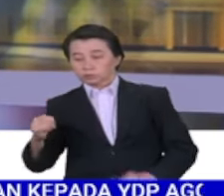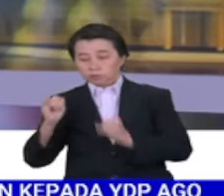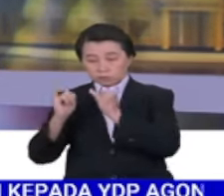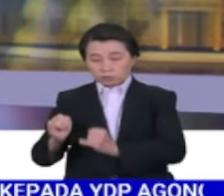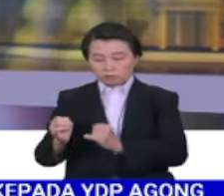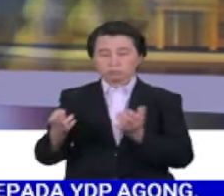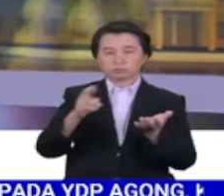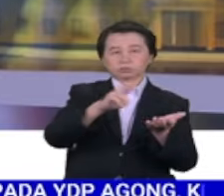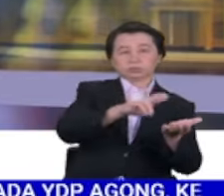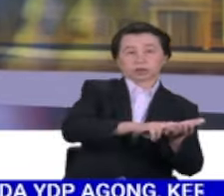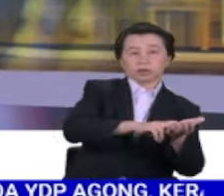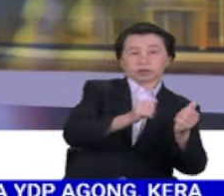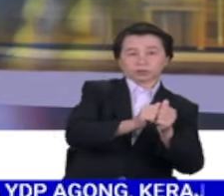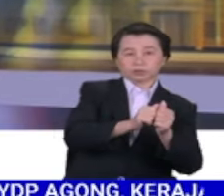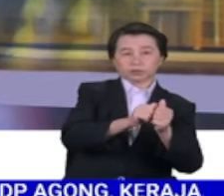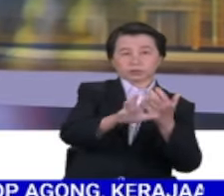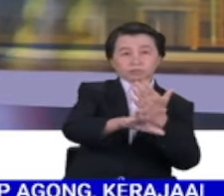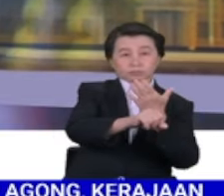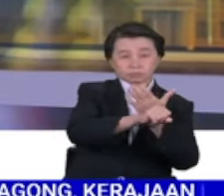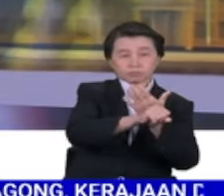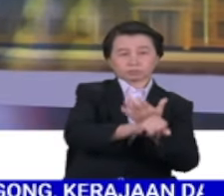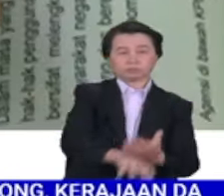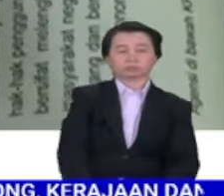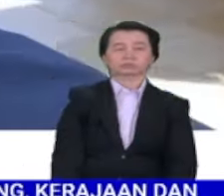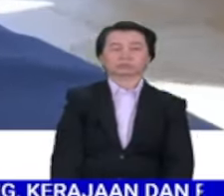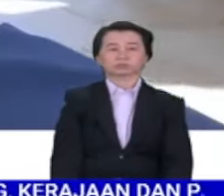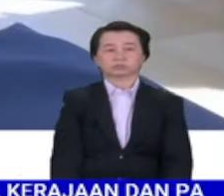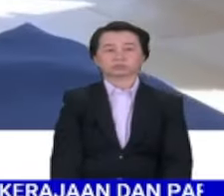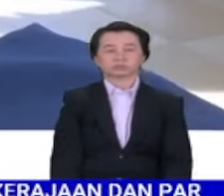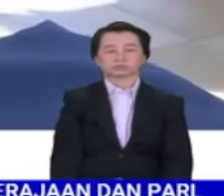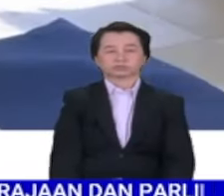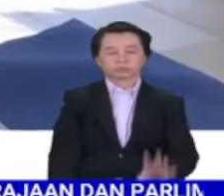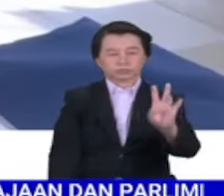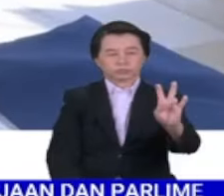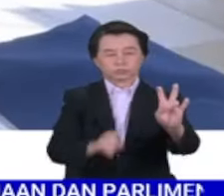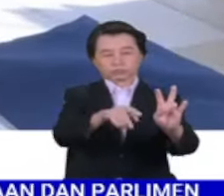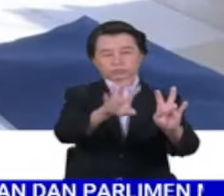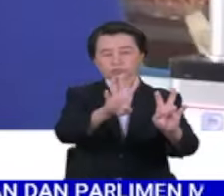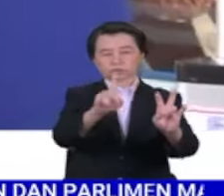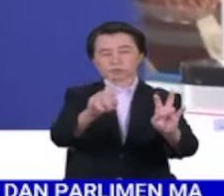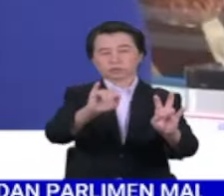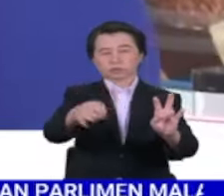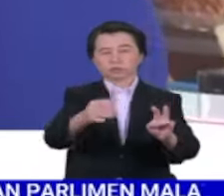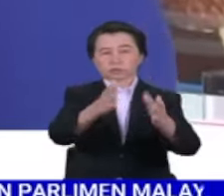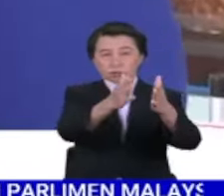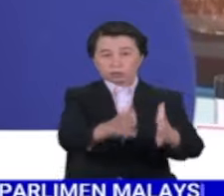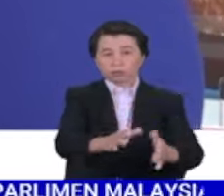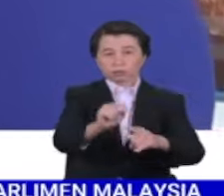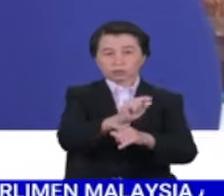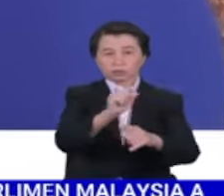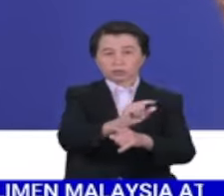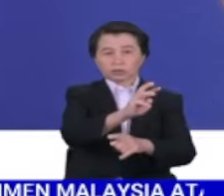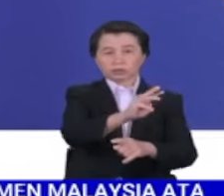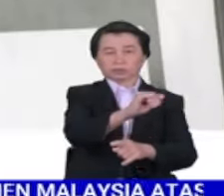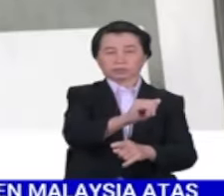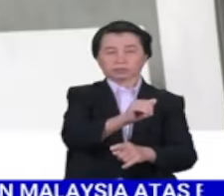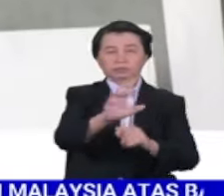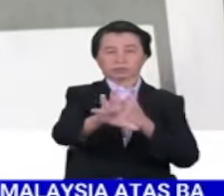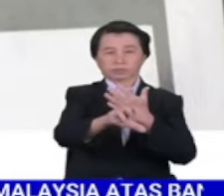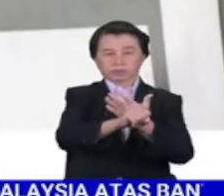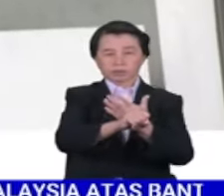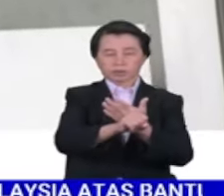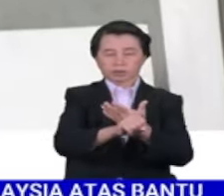individu berdaftar dengan misi Sejahtera 7 perubahan 41 juta pengguna menggunakan my